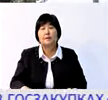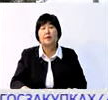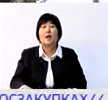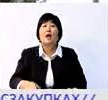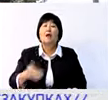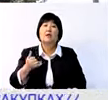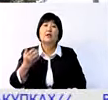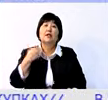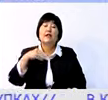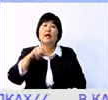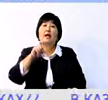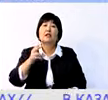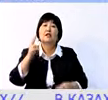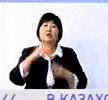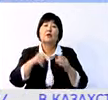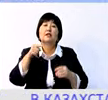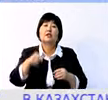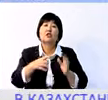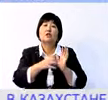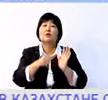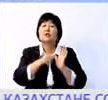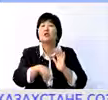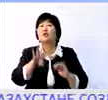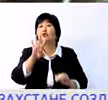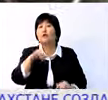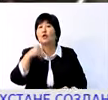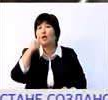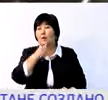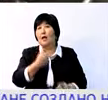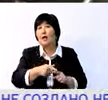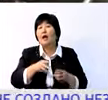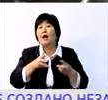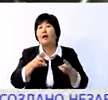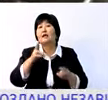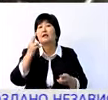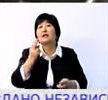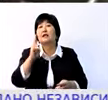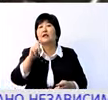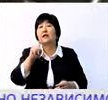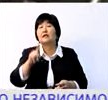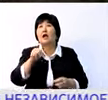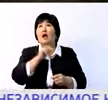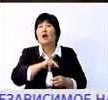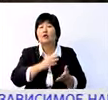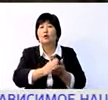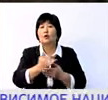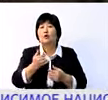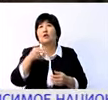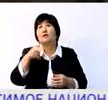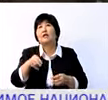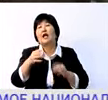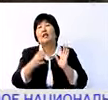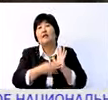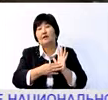Информация. Кызылординский ТЭЦ был построен в 1964 году как котельная ЦКЗ и отработал ресурсы еще в